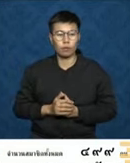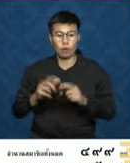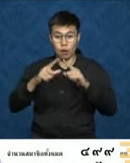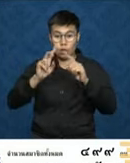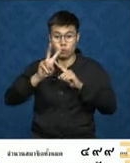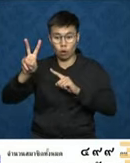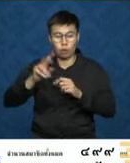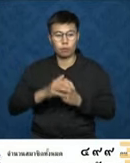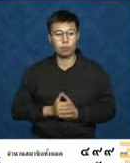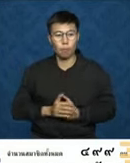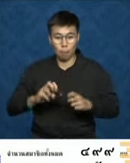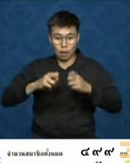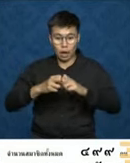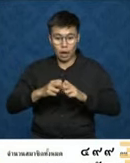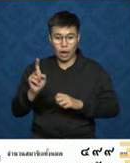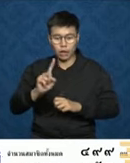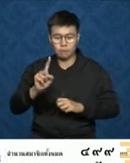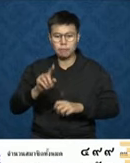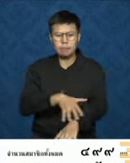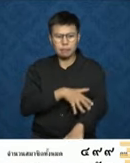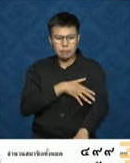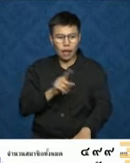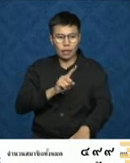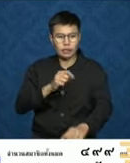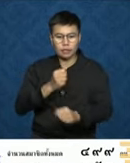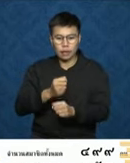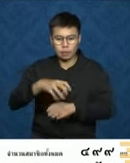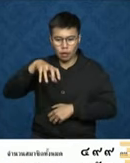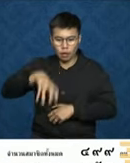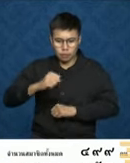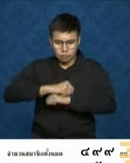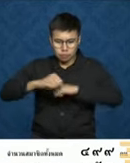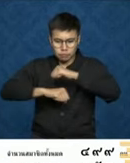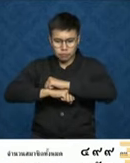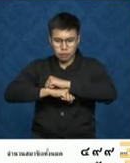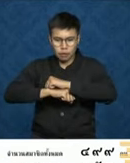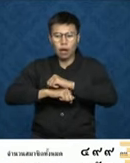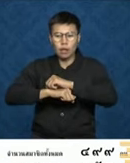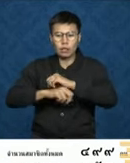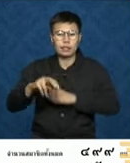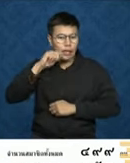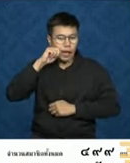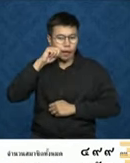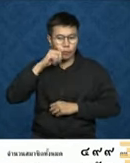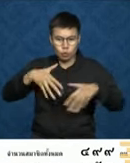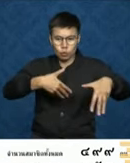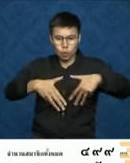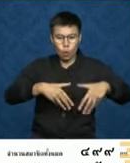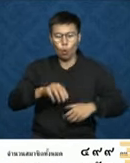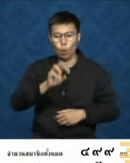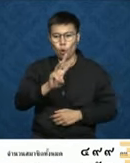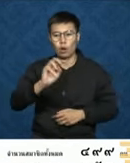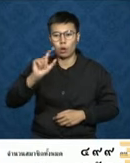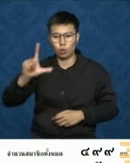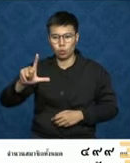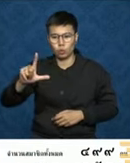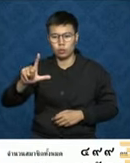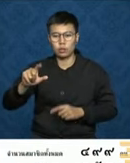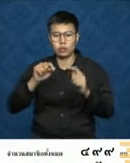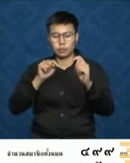ประธานปัญหาความล่าช้าการก่อสร้างไฟคว้าพลังน้ำชุมชนบ้านวังลุงตำบลทอนหงส์